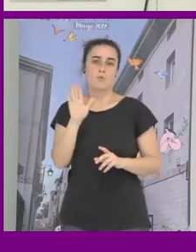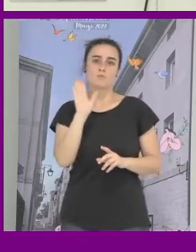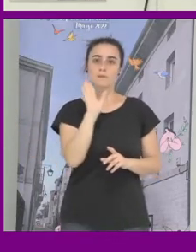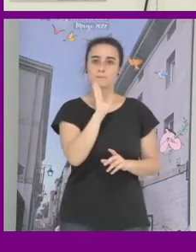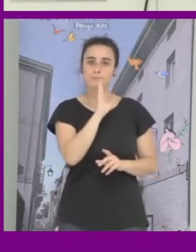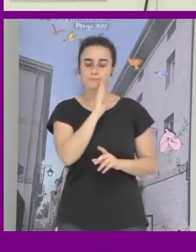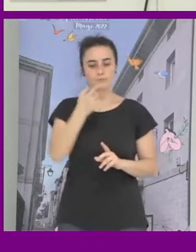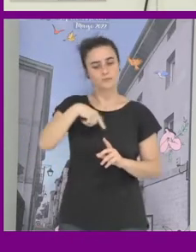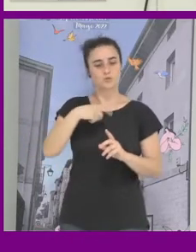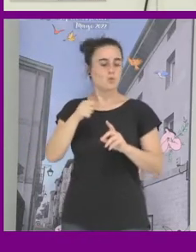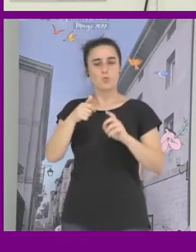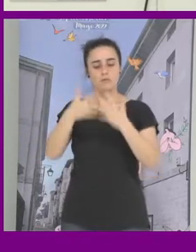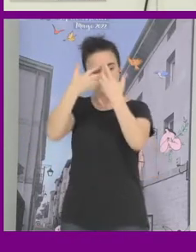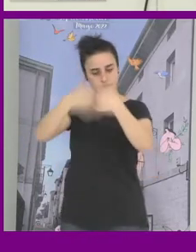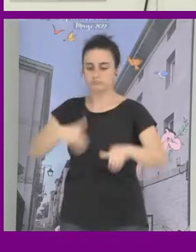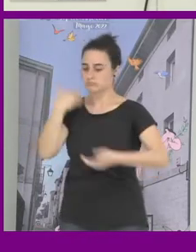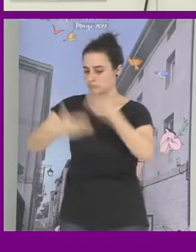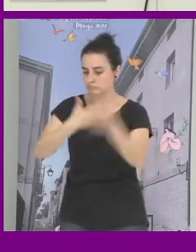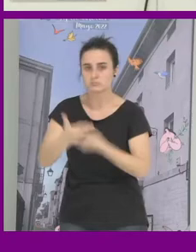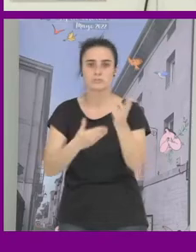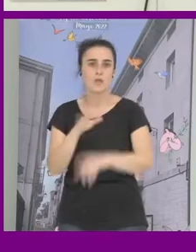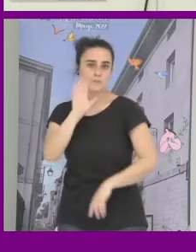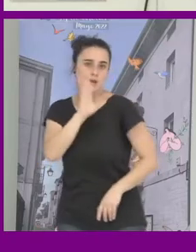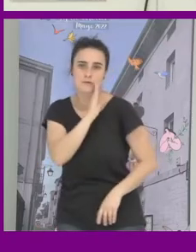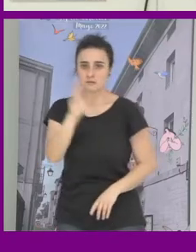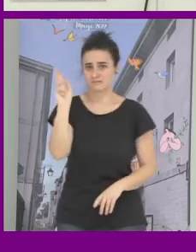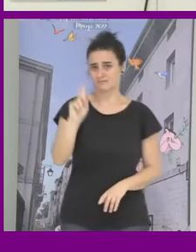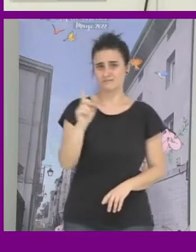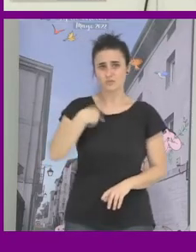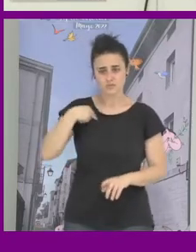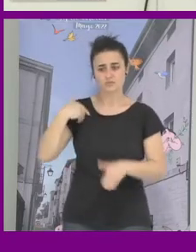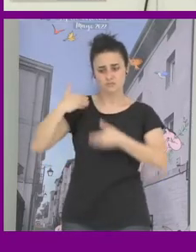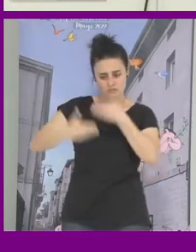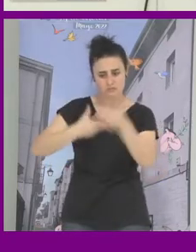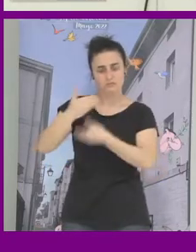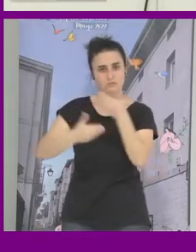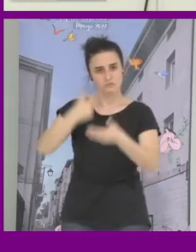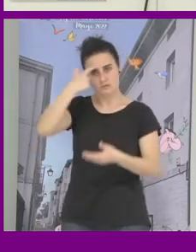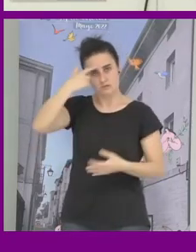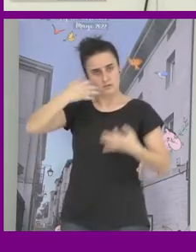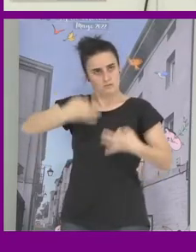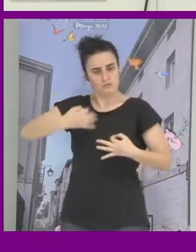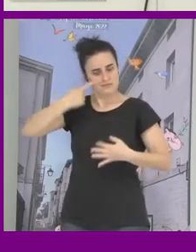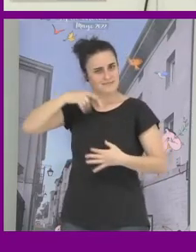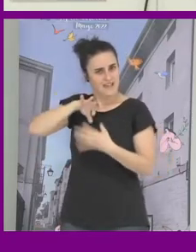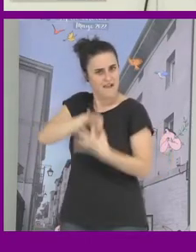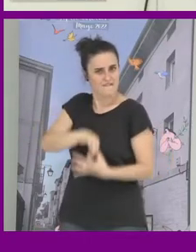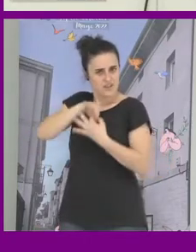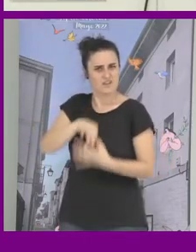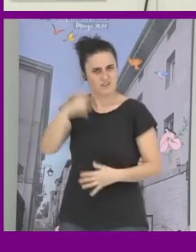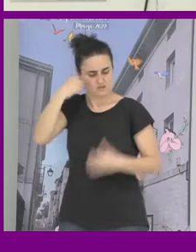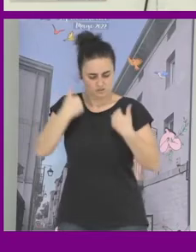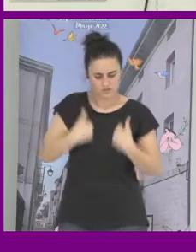bidez heltzen. Beti da, ba, prozesu oso kontziente bat, gure buruarekin asko eztabaidatzen dugu,